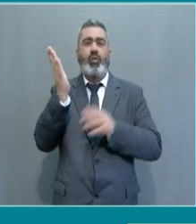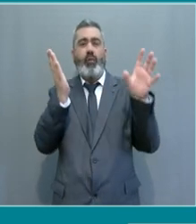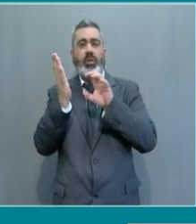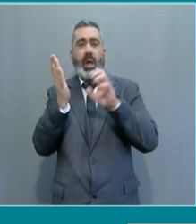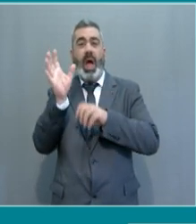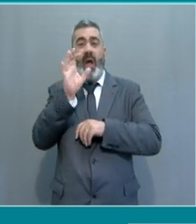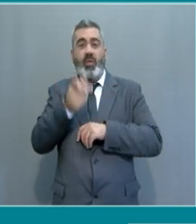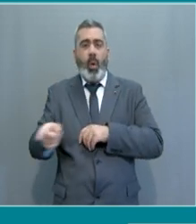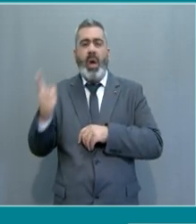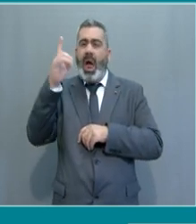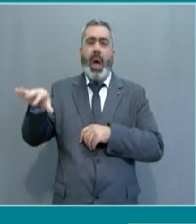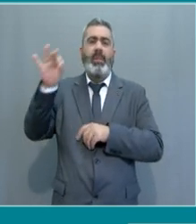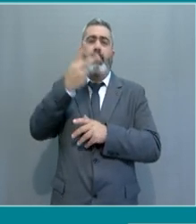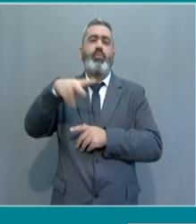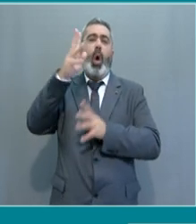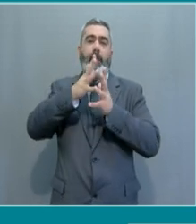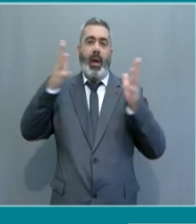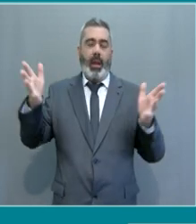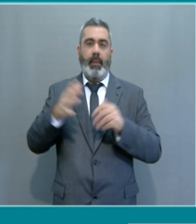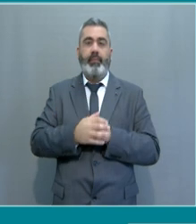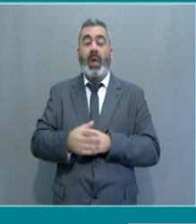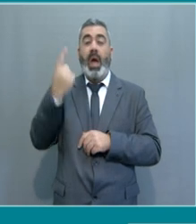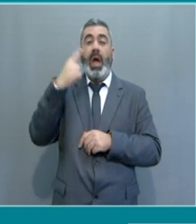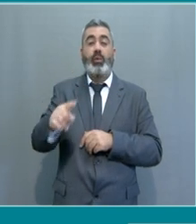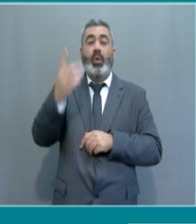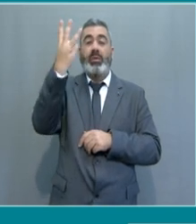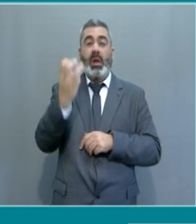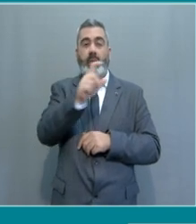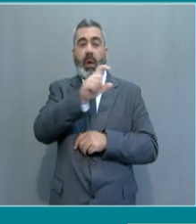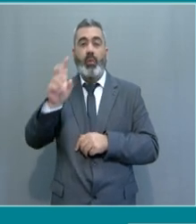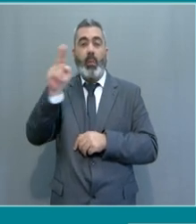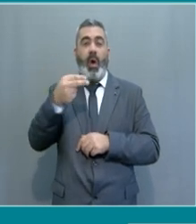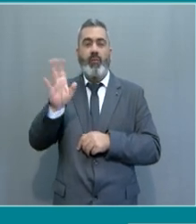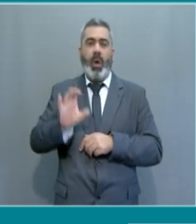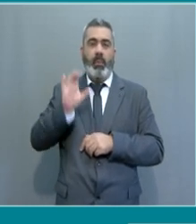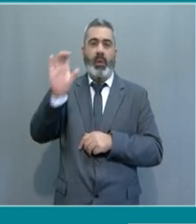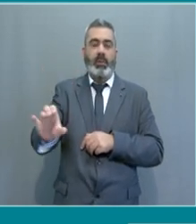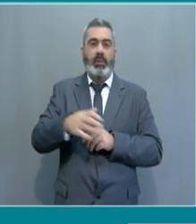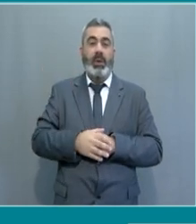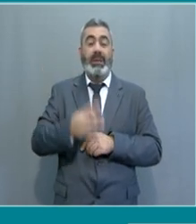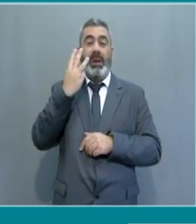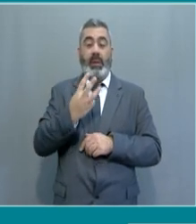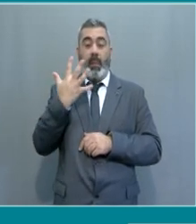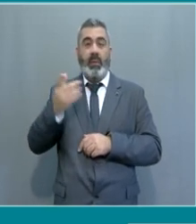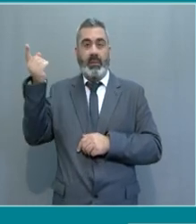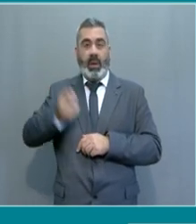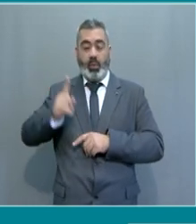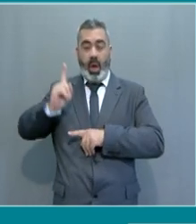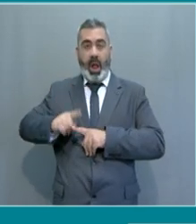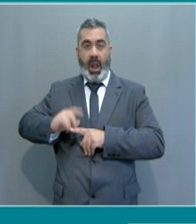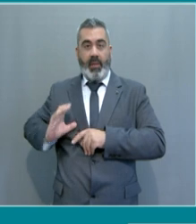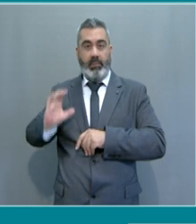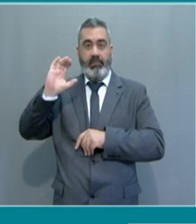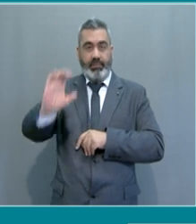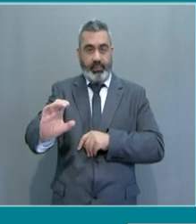Ευρώπη. Μια επένδυση 130 εκατομμυρίων ευρώ, με 35% ελληνική συμμετοχή σε υλικά